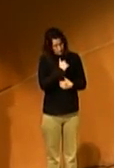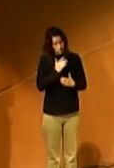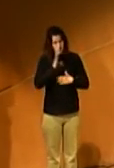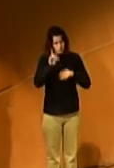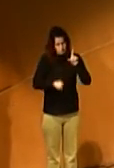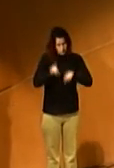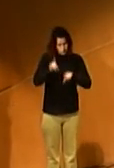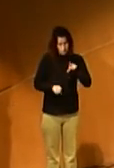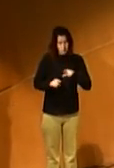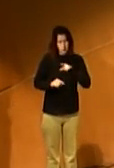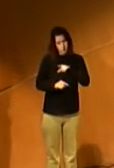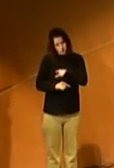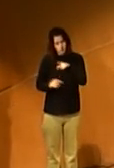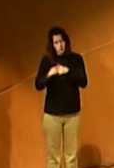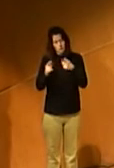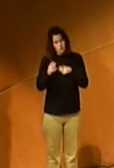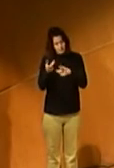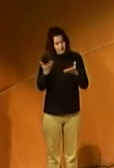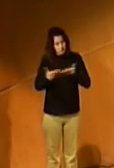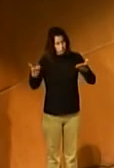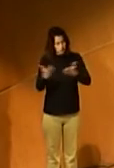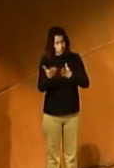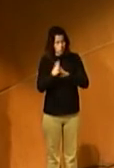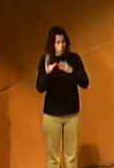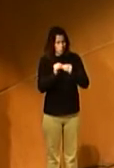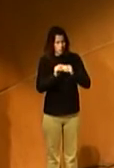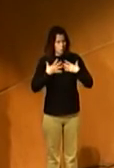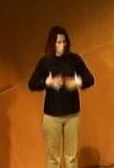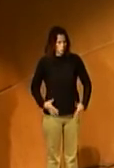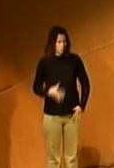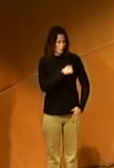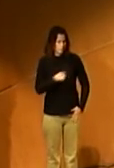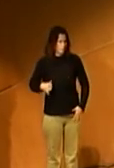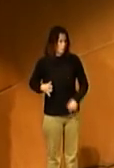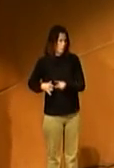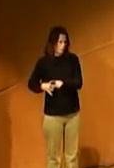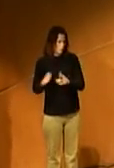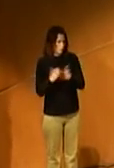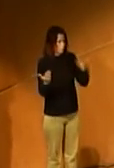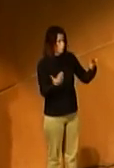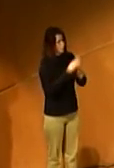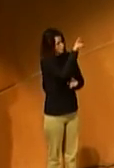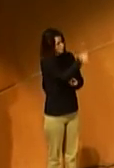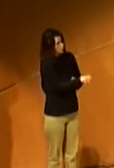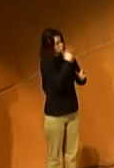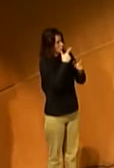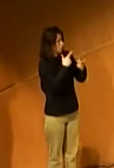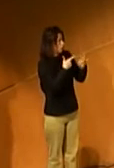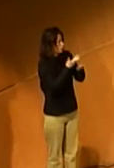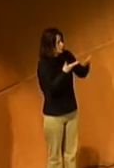avec des problématiques de comportement, des fois, c'est plus compliqué qu'avec un